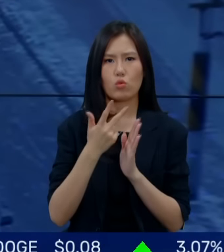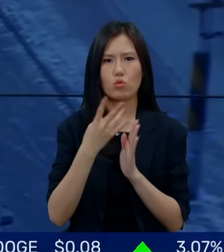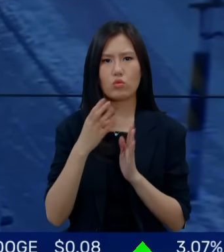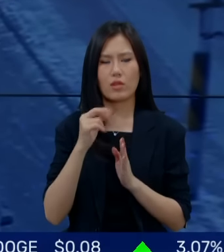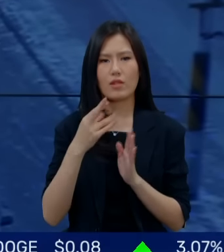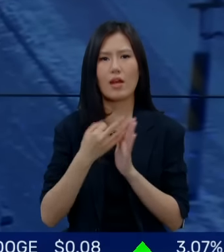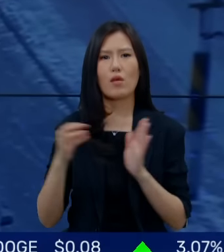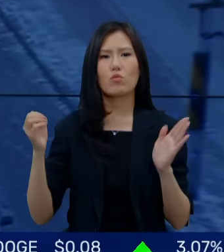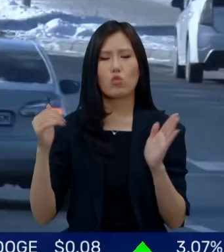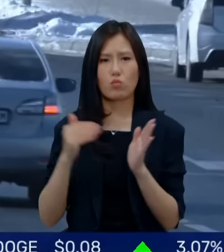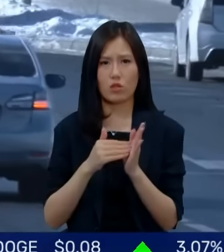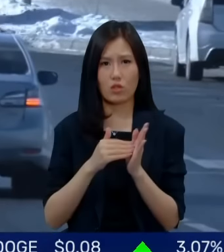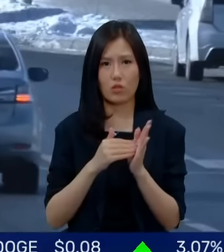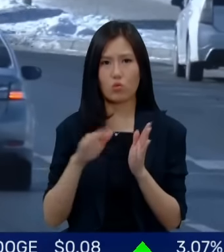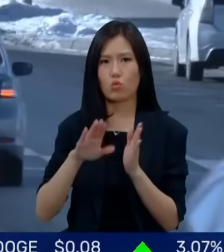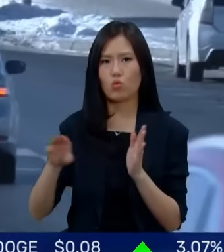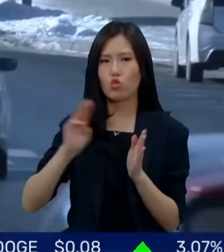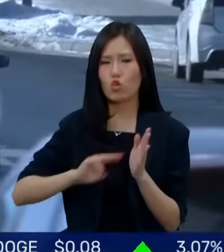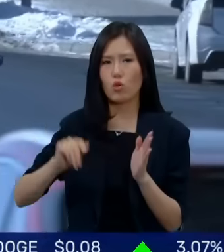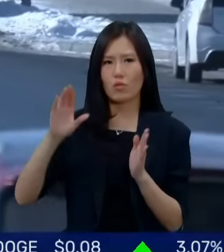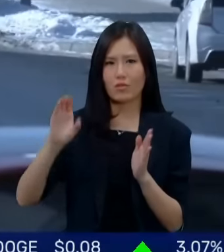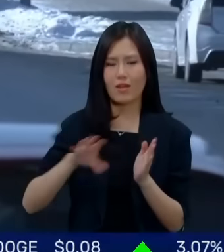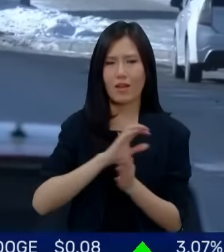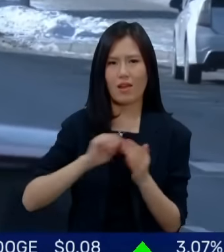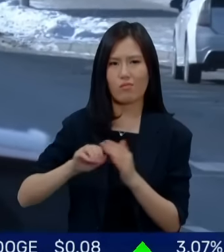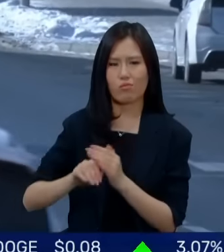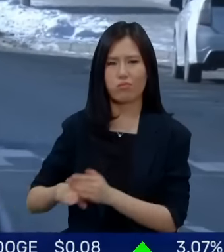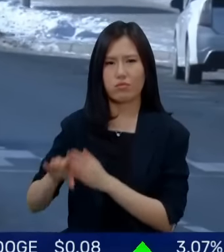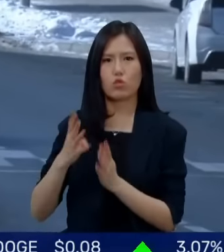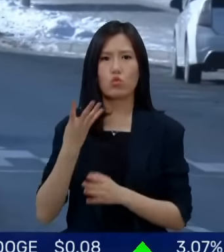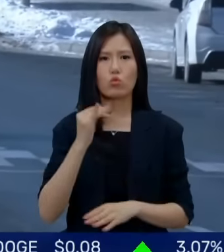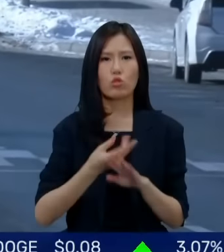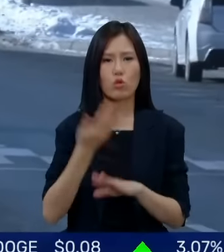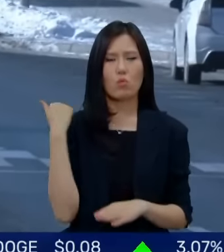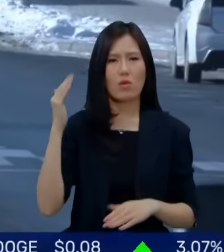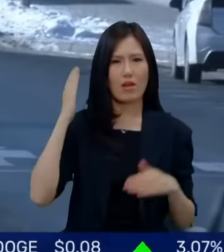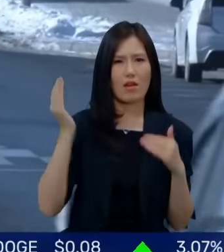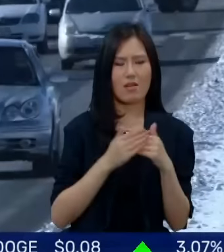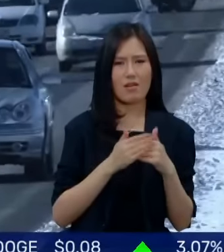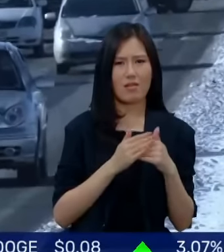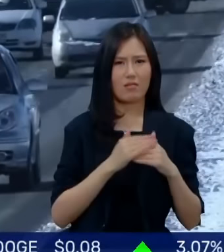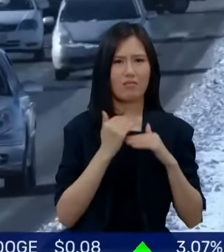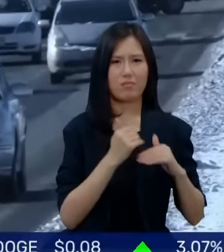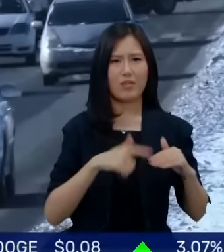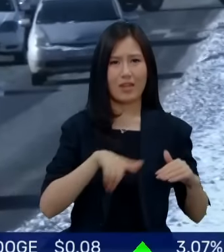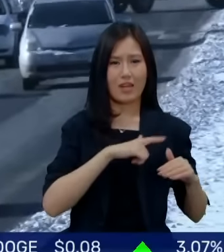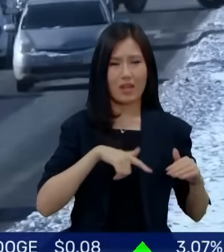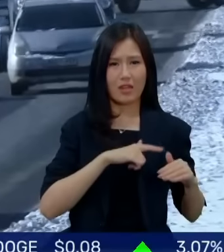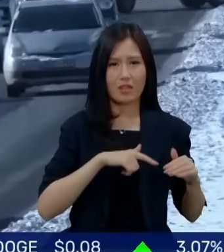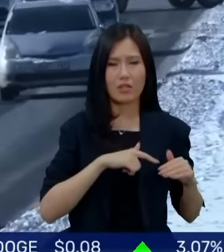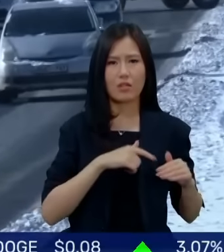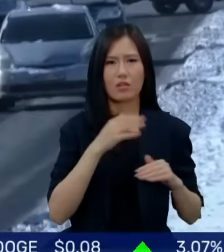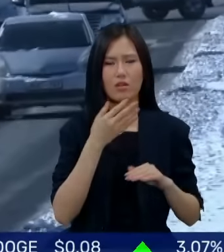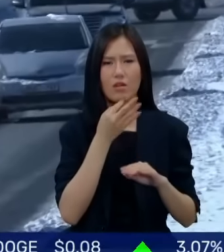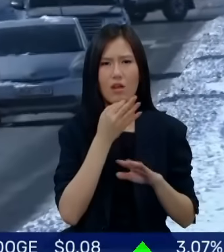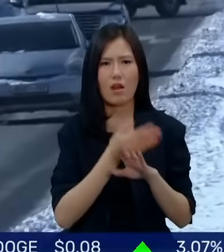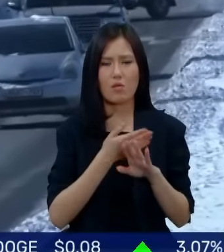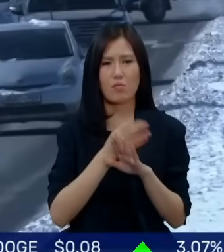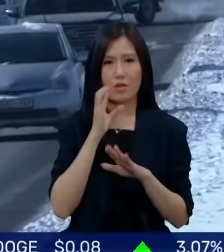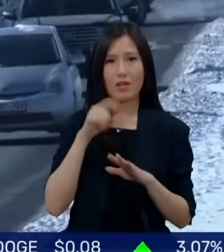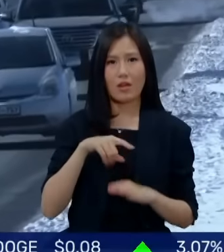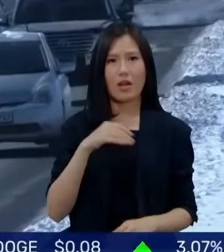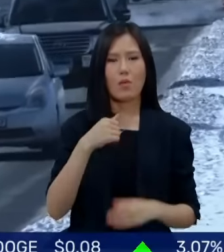төгрөгийн орлогыг хүүхдийн төлөө санд төвлөрүүлээд байна. 4 жилийн өмнө авлигатай тэмцэх газрын урдчлан сэргийлэх соён гэгээр хүлэх хэлтсээс автомашины